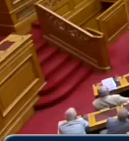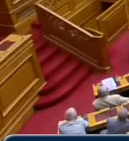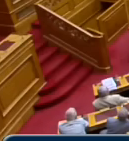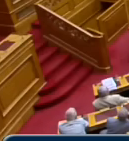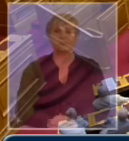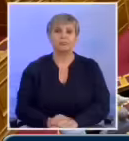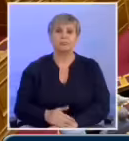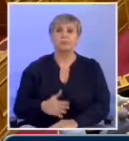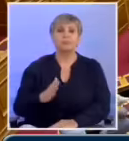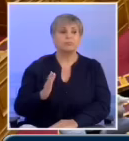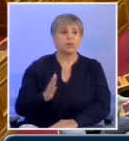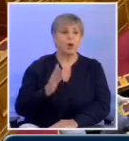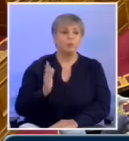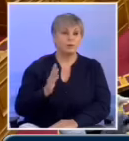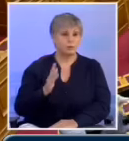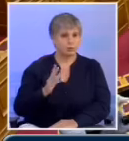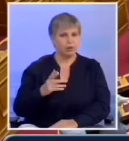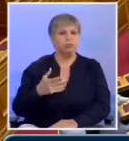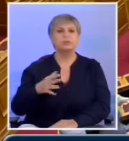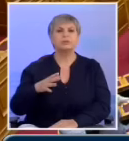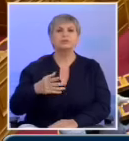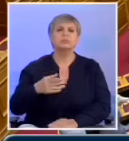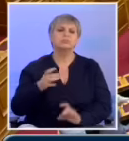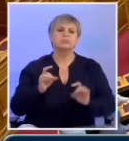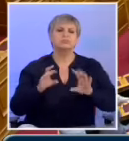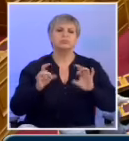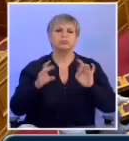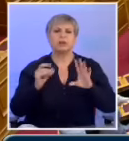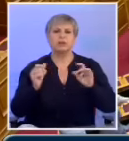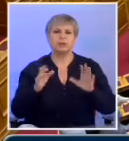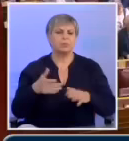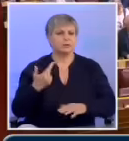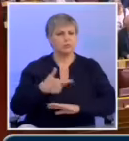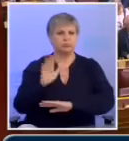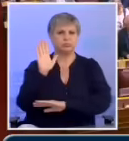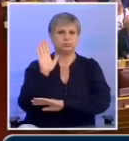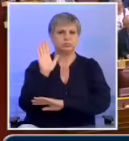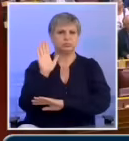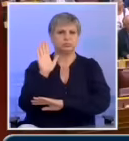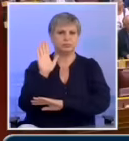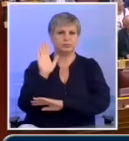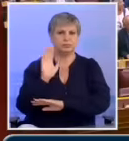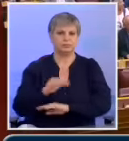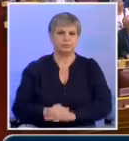Εκείνοι και εκείνες οι συνάδελφοι που δηλώνουν παρόν να σηκώσουν το χέρι τους.